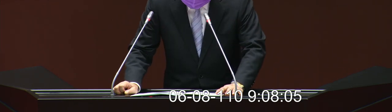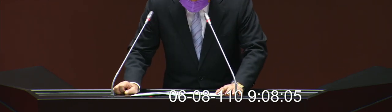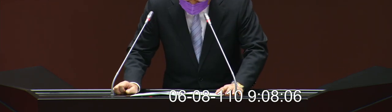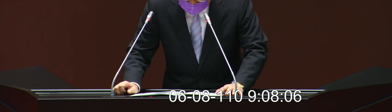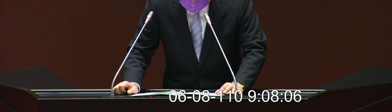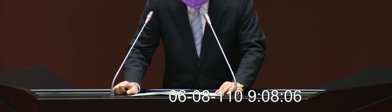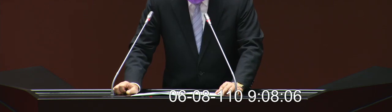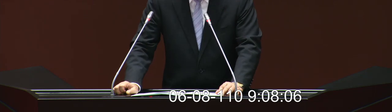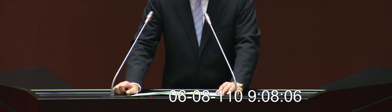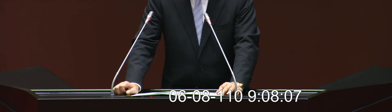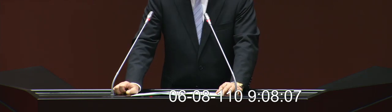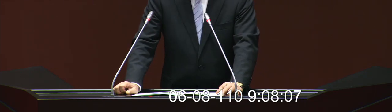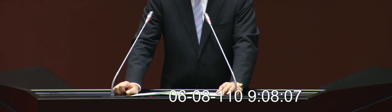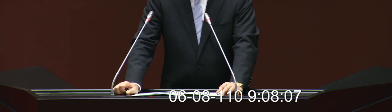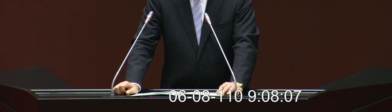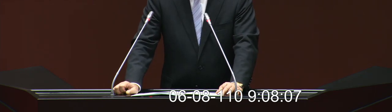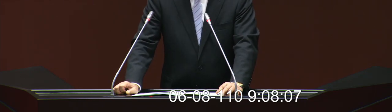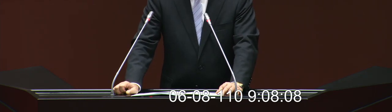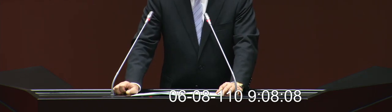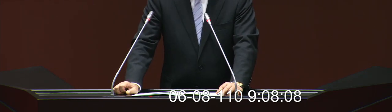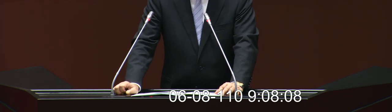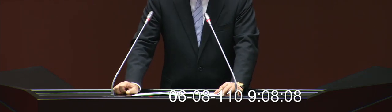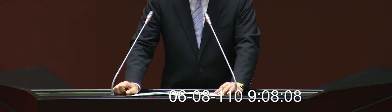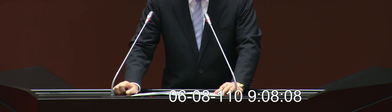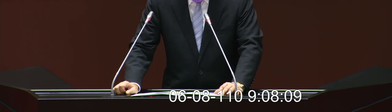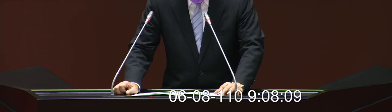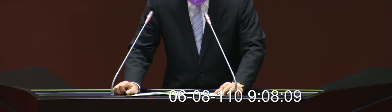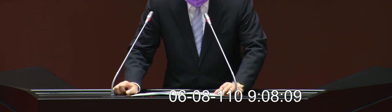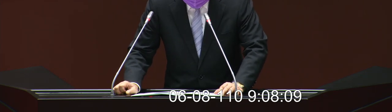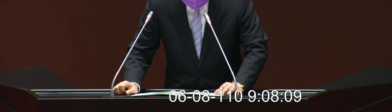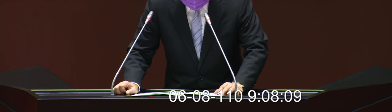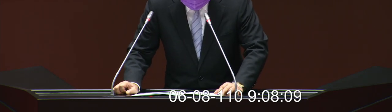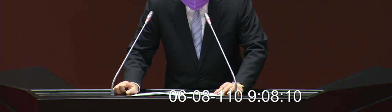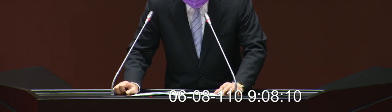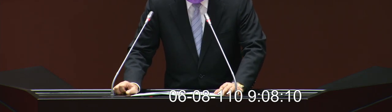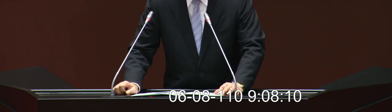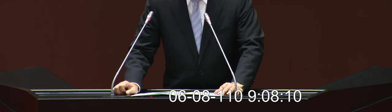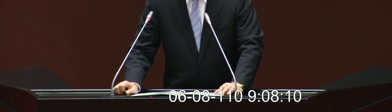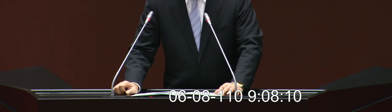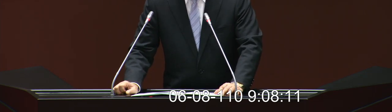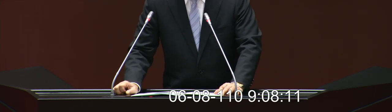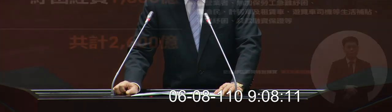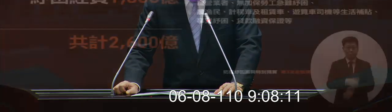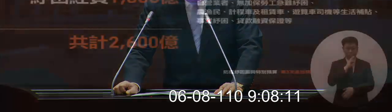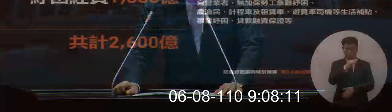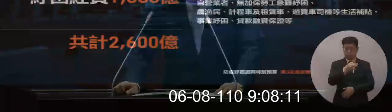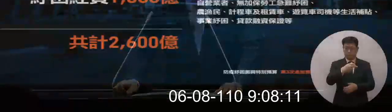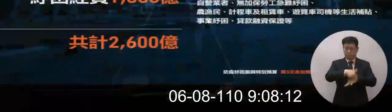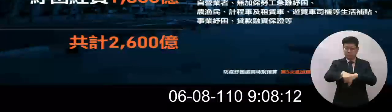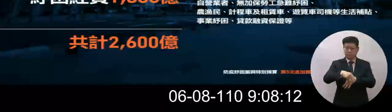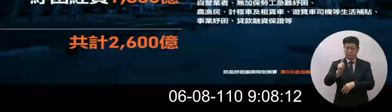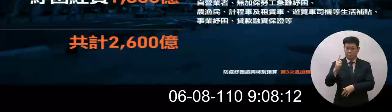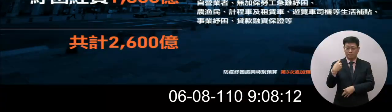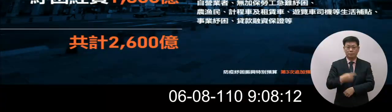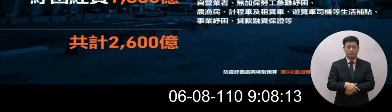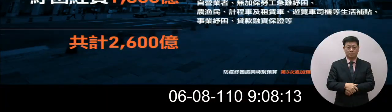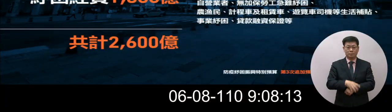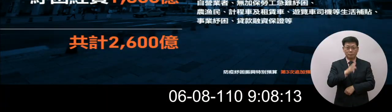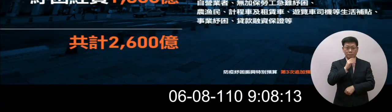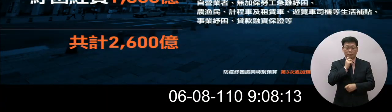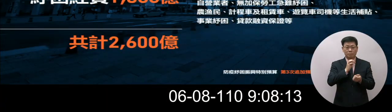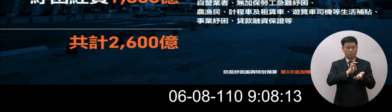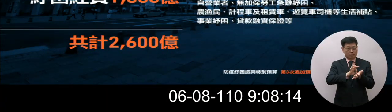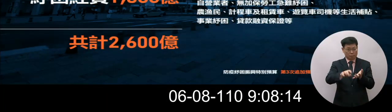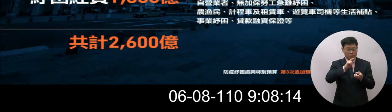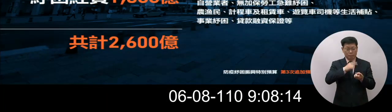追加预算案，税出共编列2600亿元。财源规划以几届债